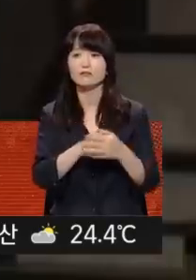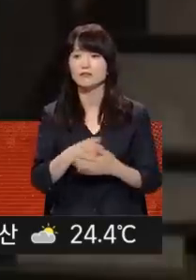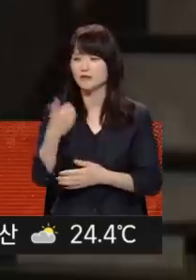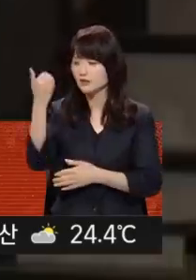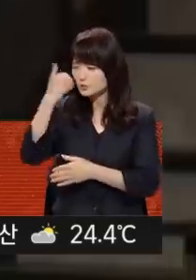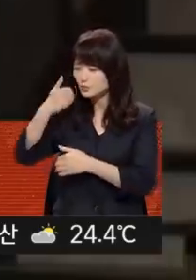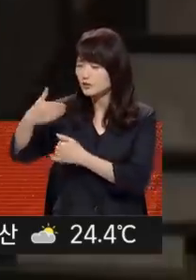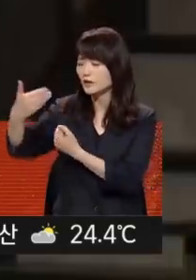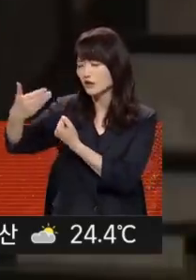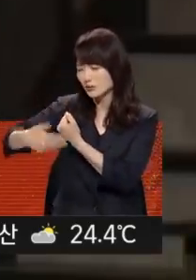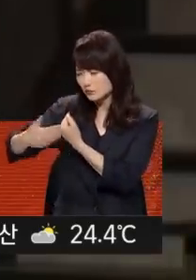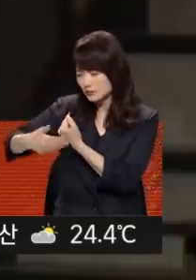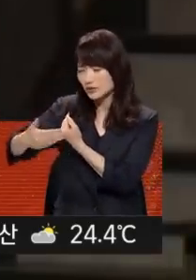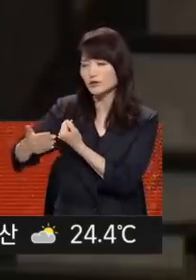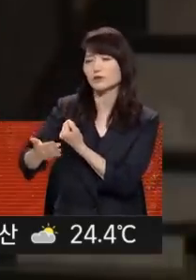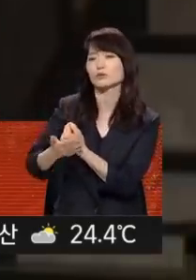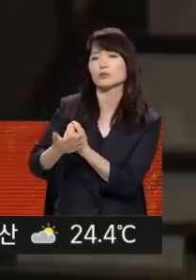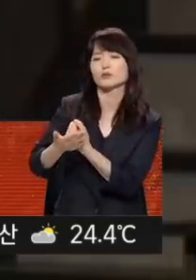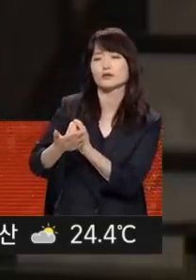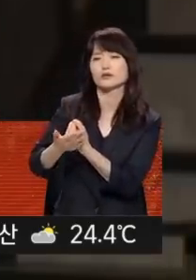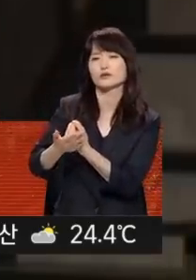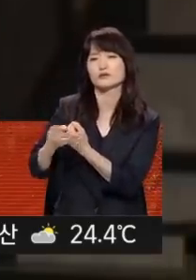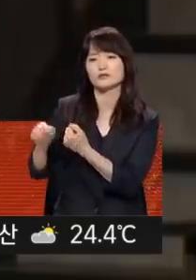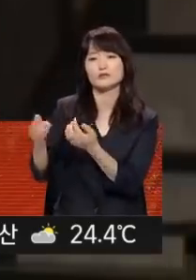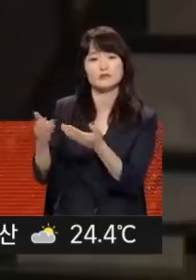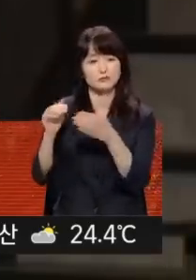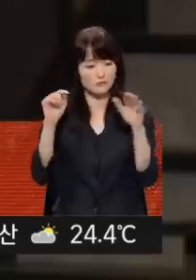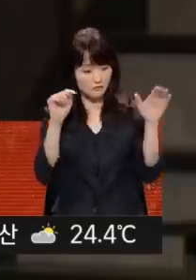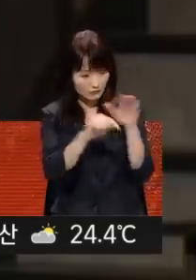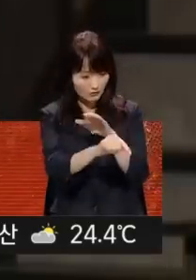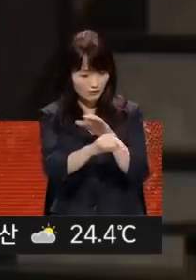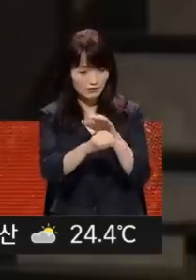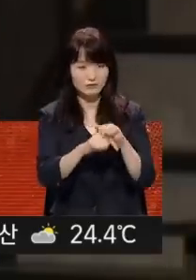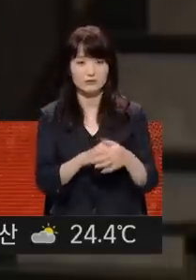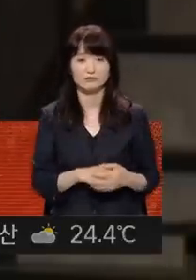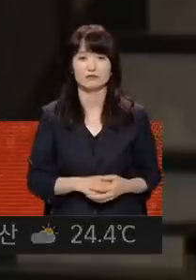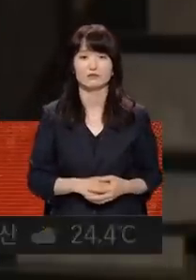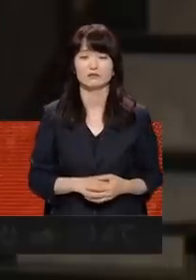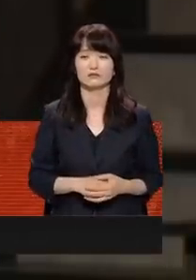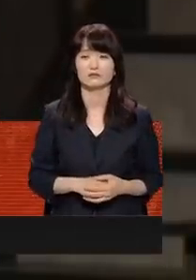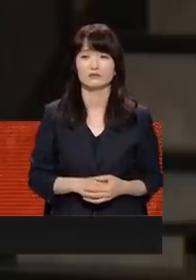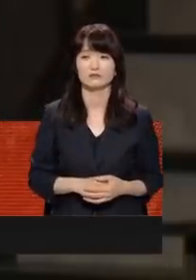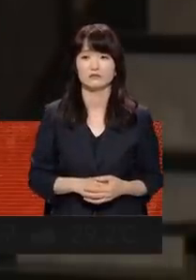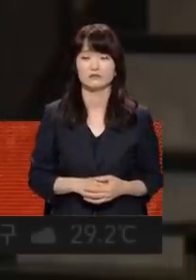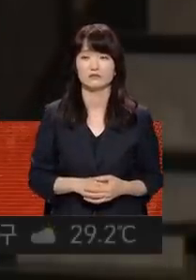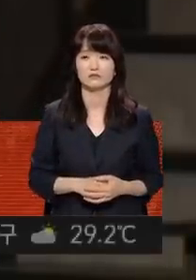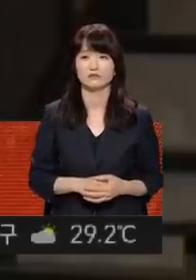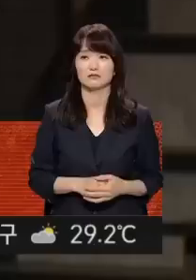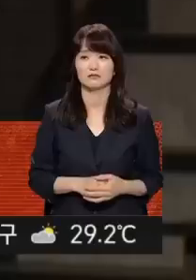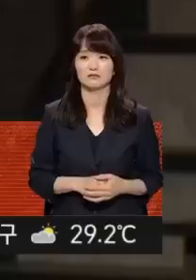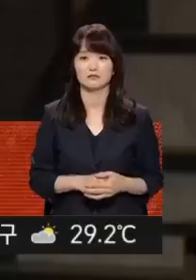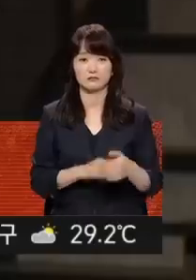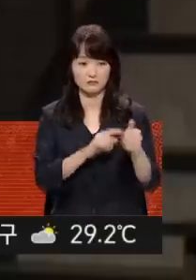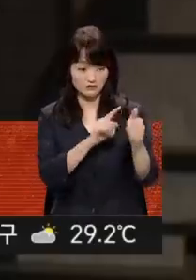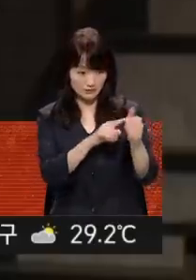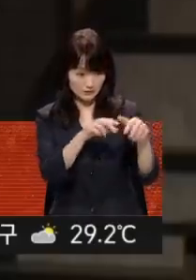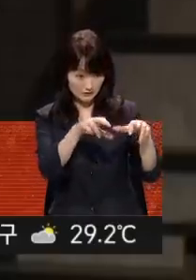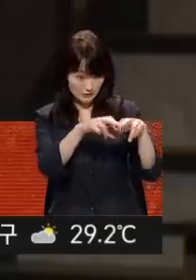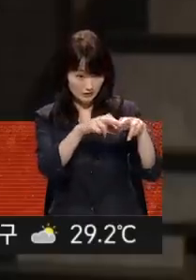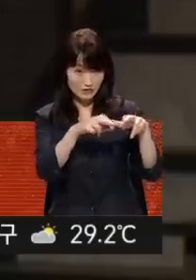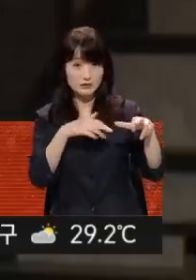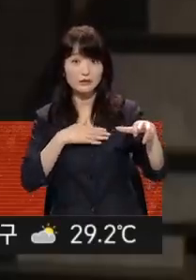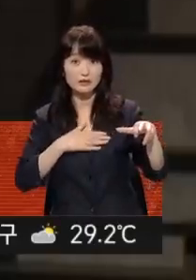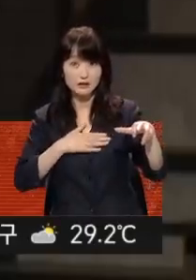부탁을 해서 좀 도와달라 이렇게 해서 그 일로 갔는데 어떻게 보면은 그 대상이 장애인이라고 하는 그것을